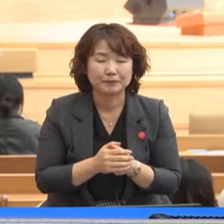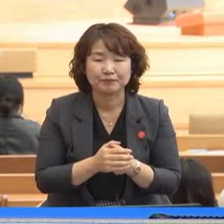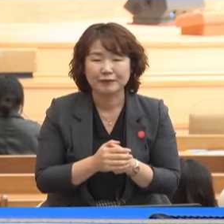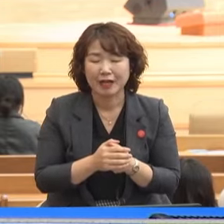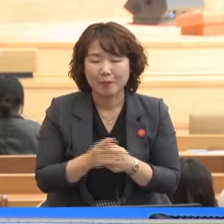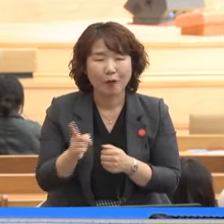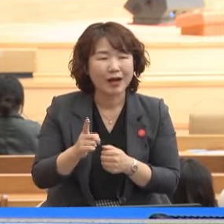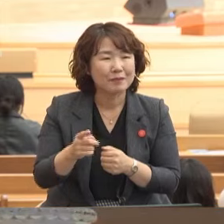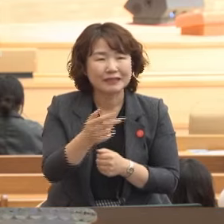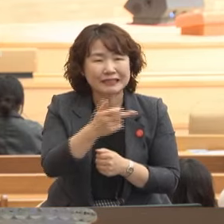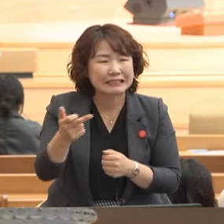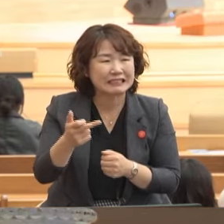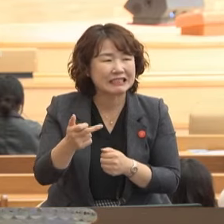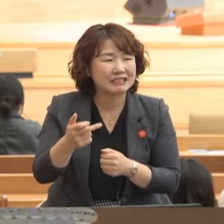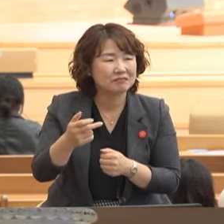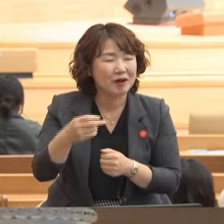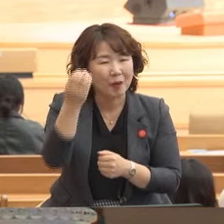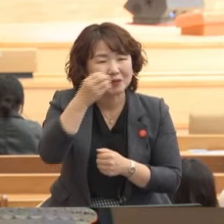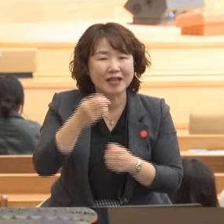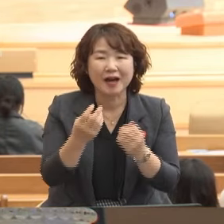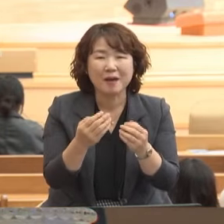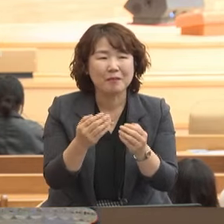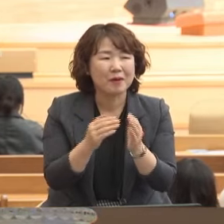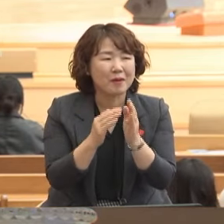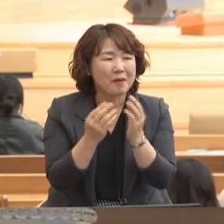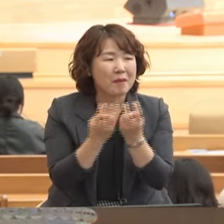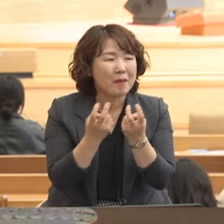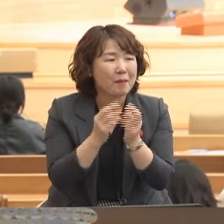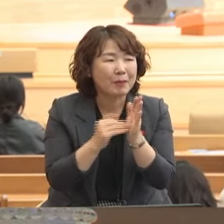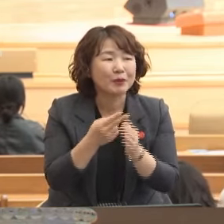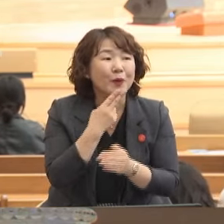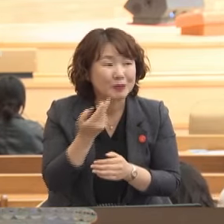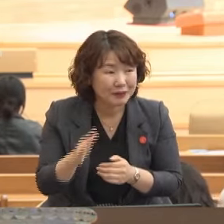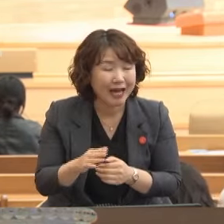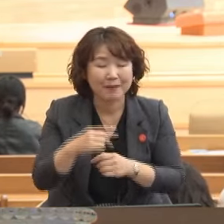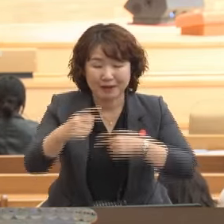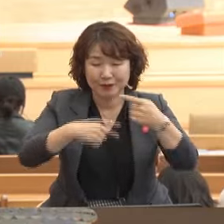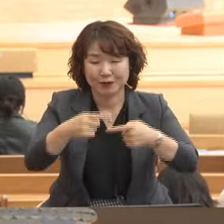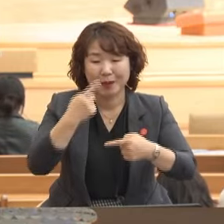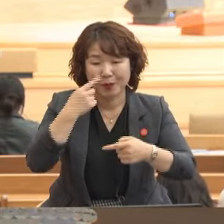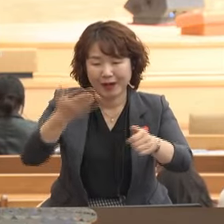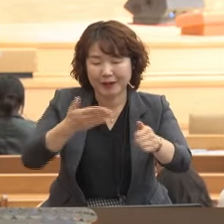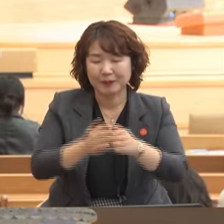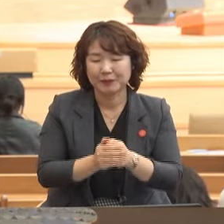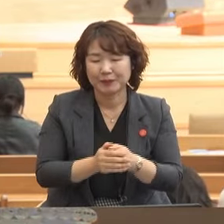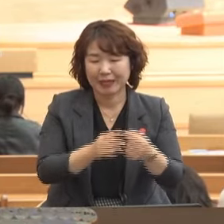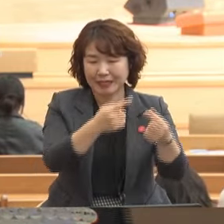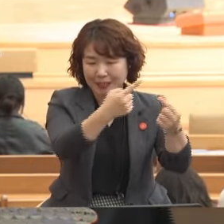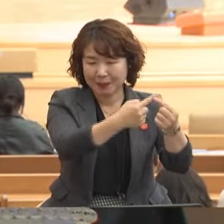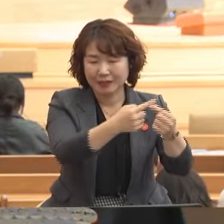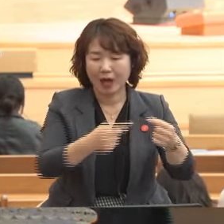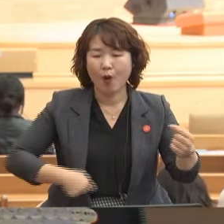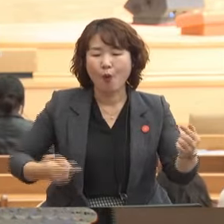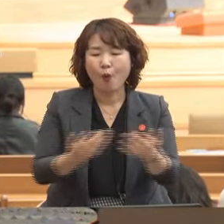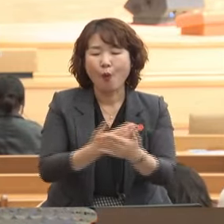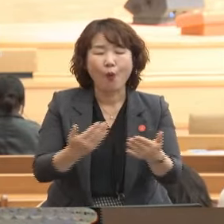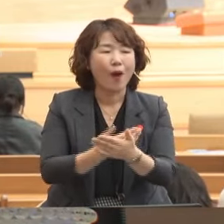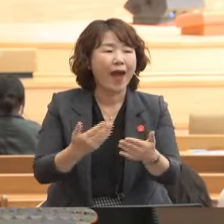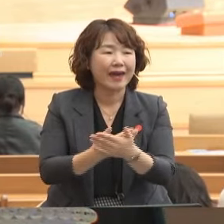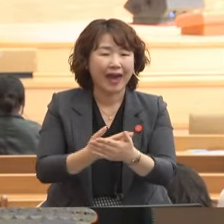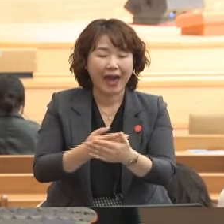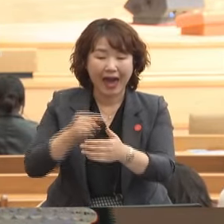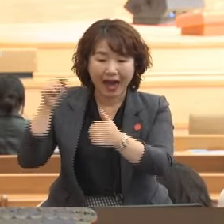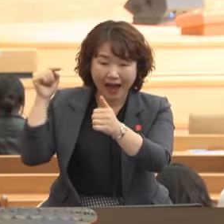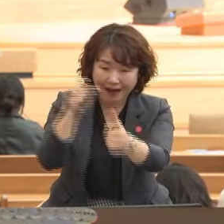대단한 비결은 없습니다. 그러나 따라하십시다. 회개하라. 회개하라. 회개하라는 걸 상대방을